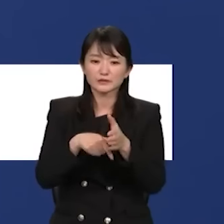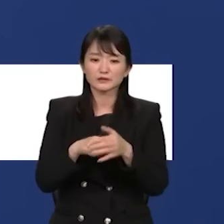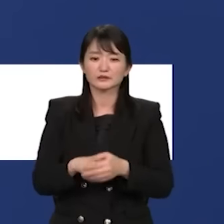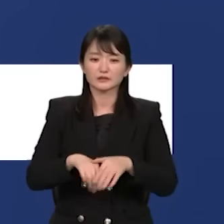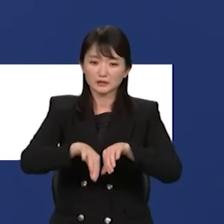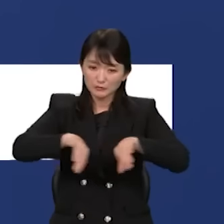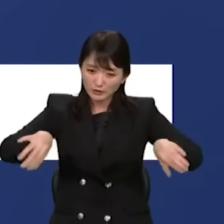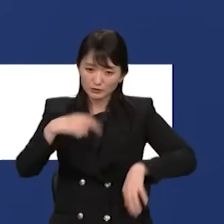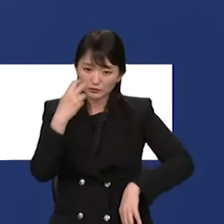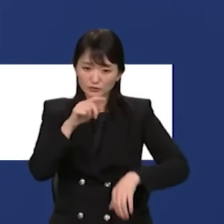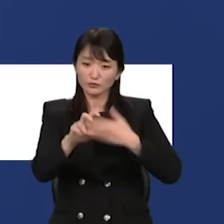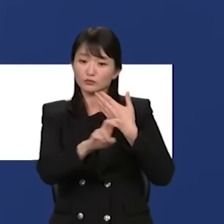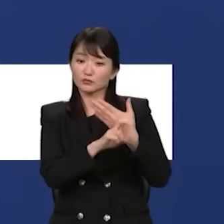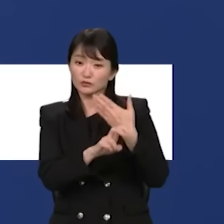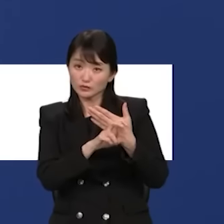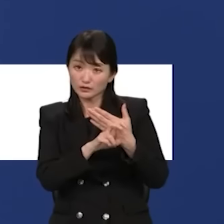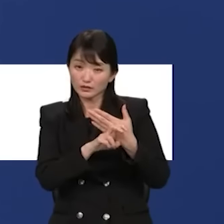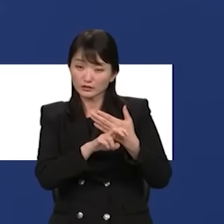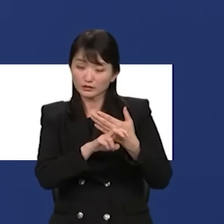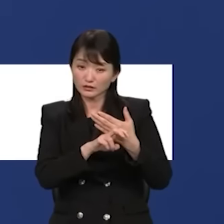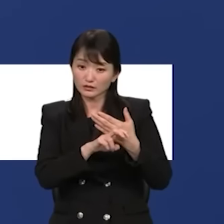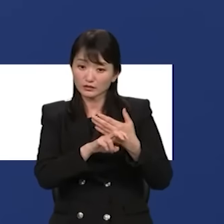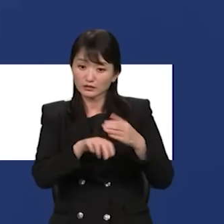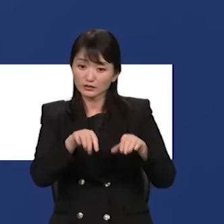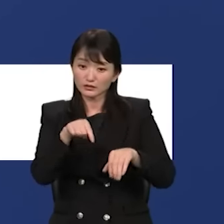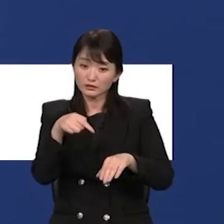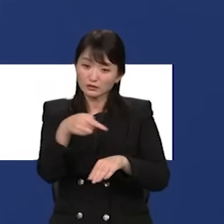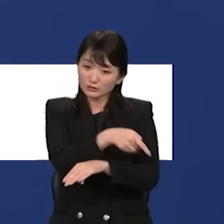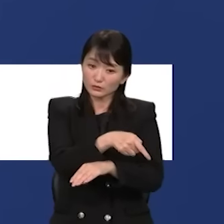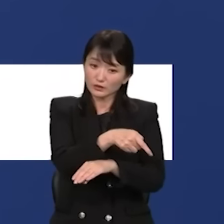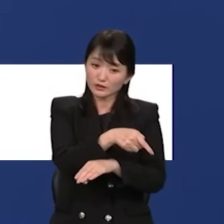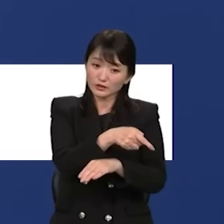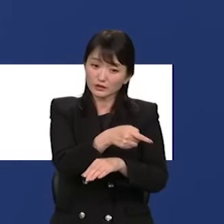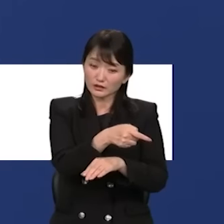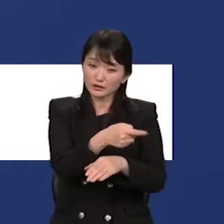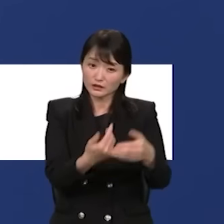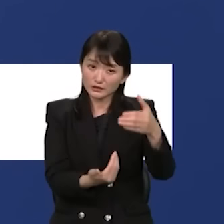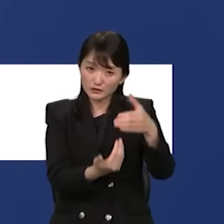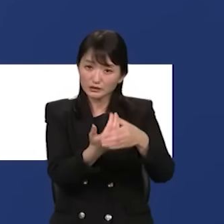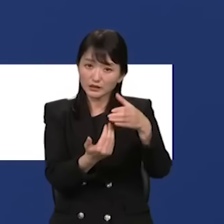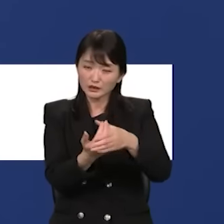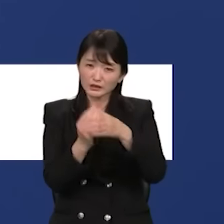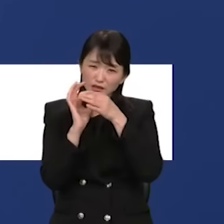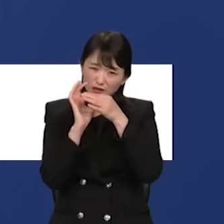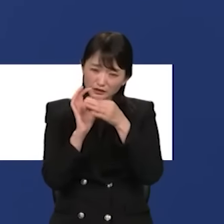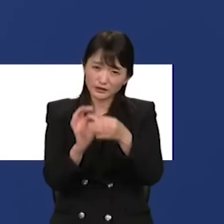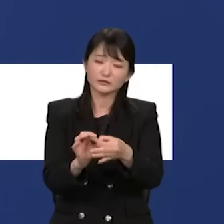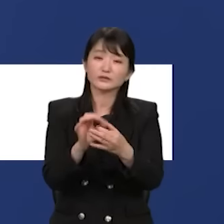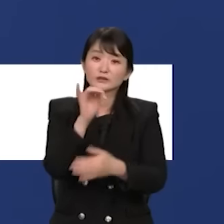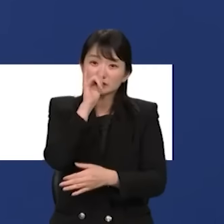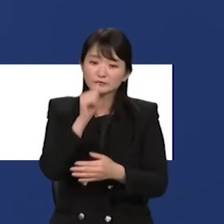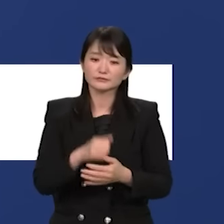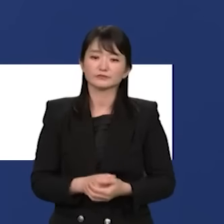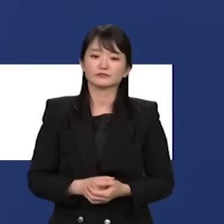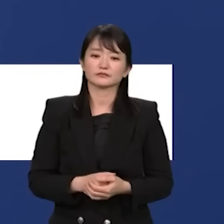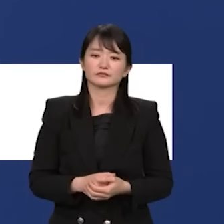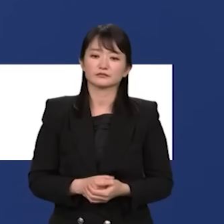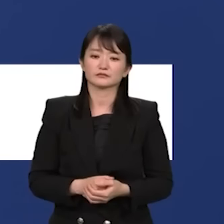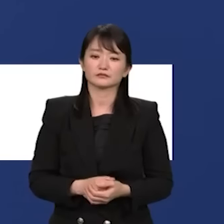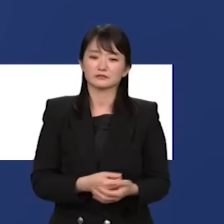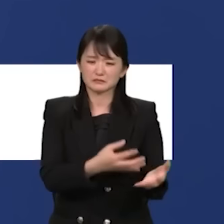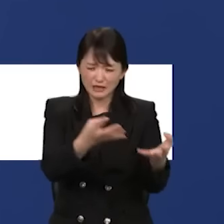수사는 불법이라고 했던 그 별건의 별건을 수도 없이 이어가면서 정말 어마무시하게